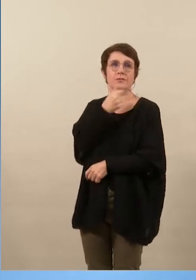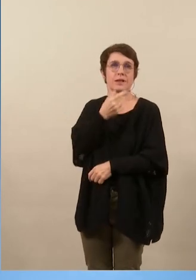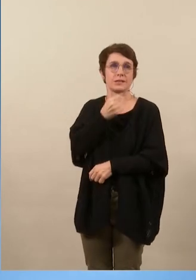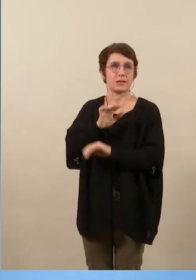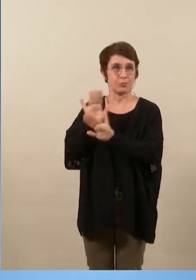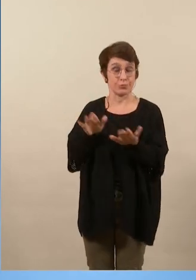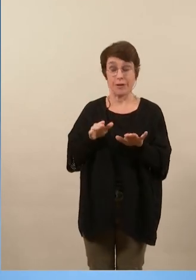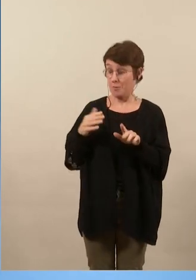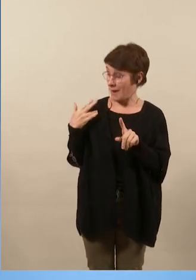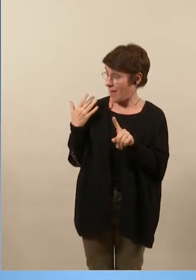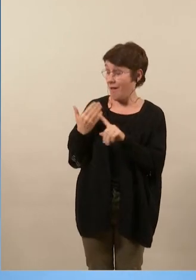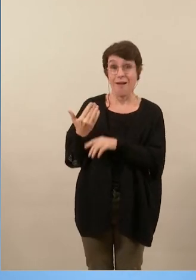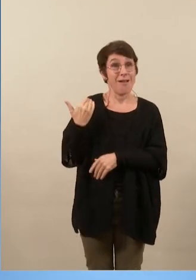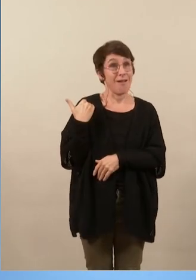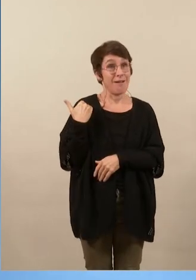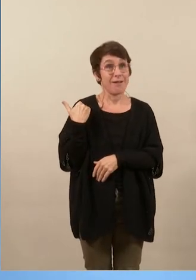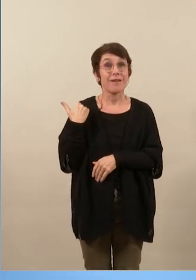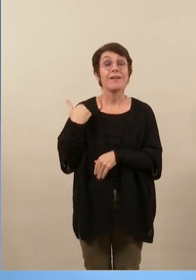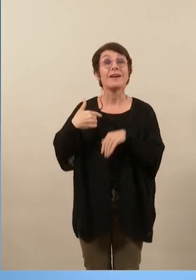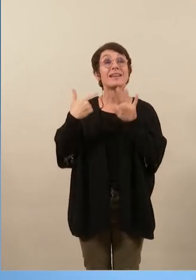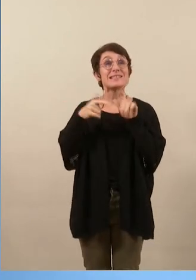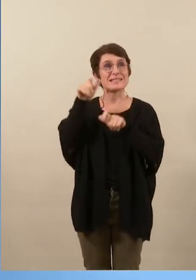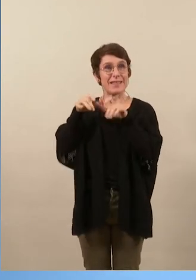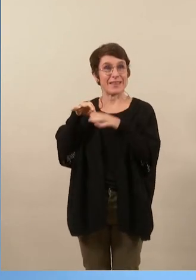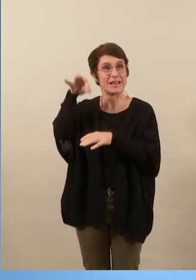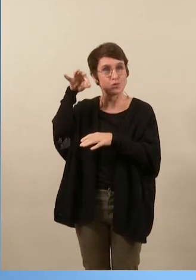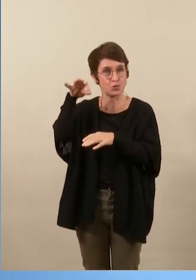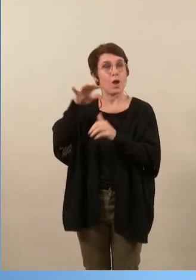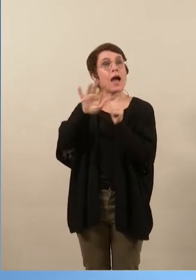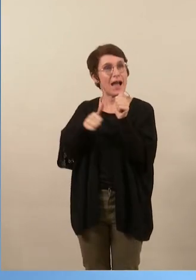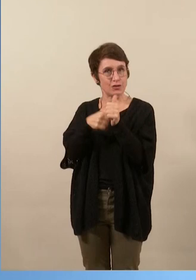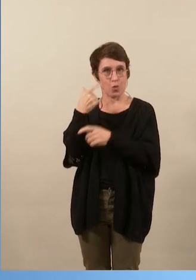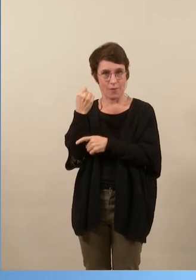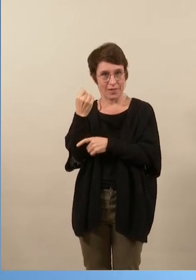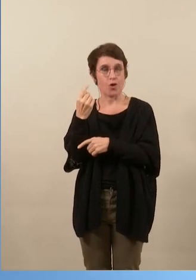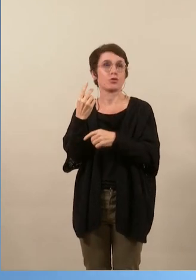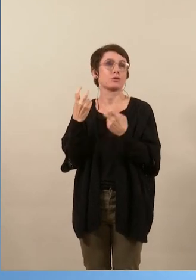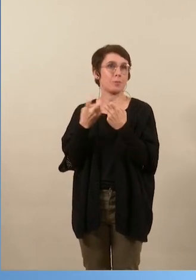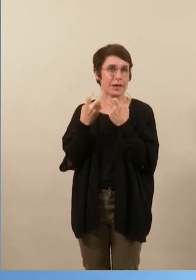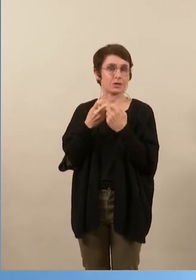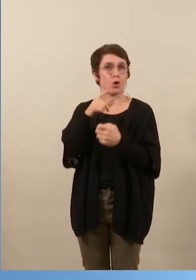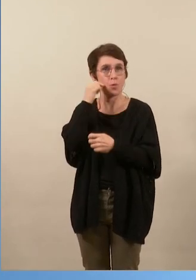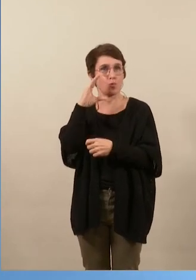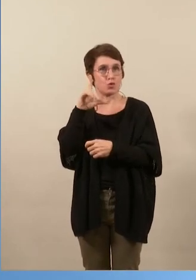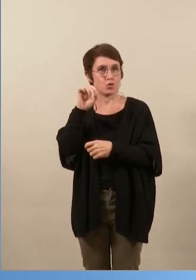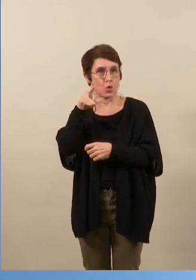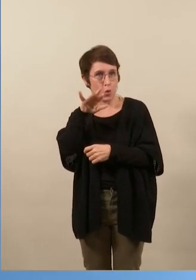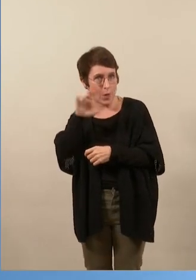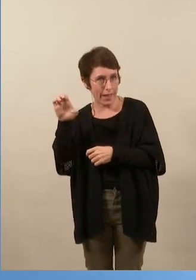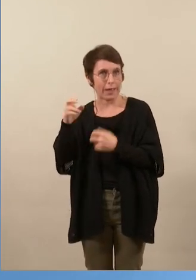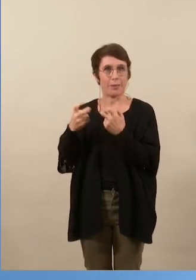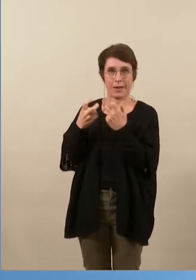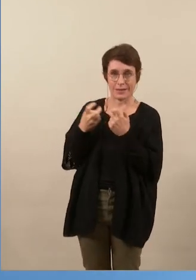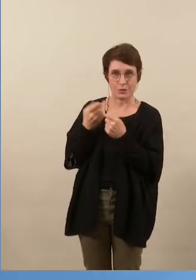depuis 2014 je pense donc à l'ADJ au finances et à Pascal clouer qui ont tenu bon pour